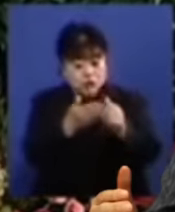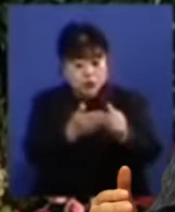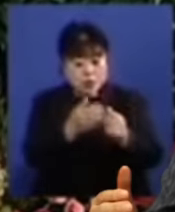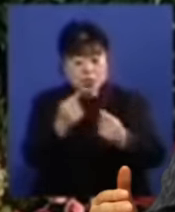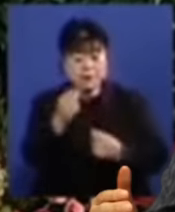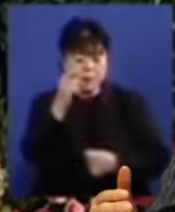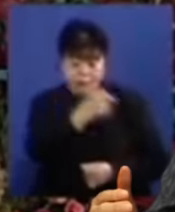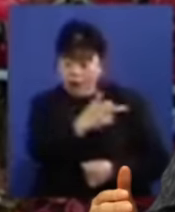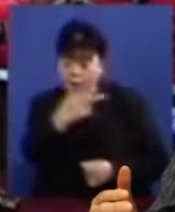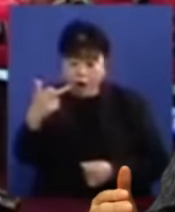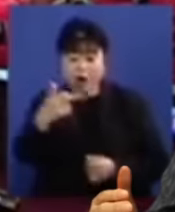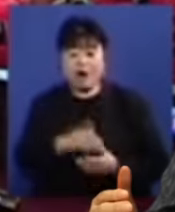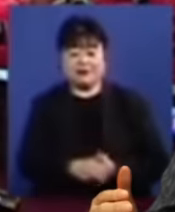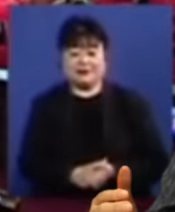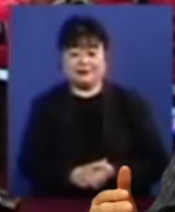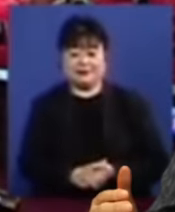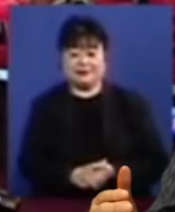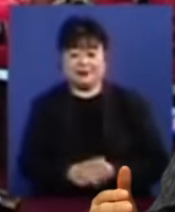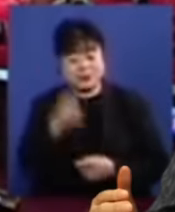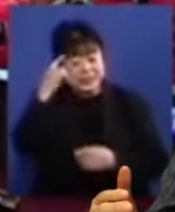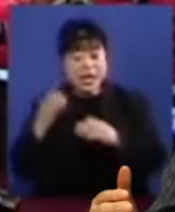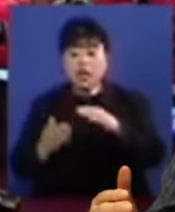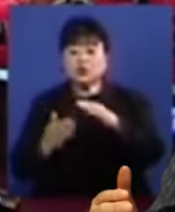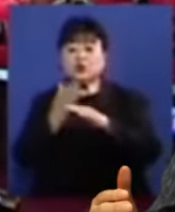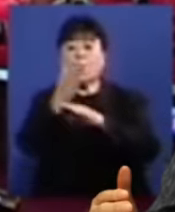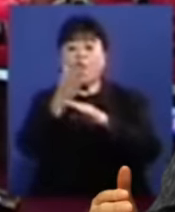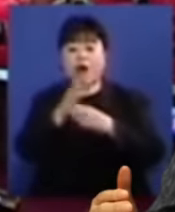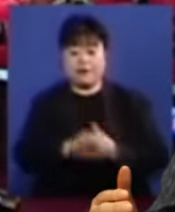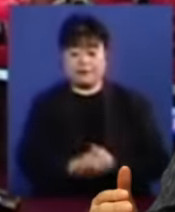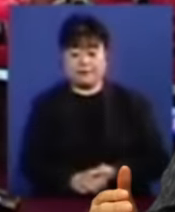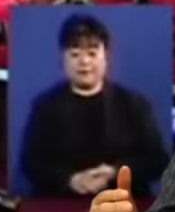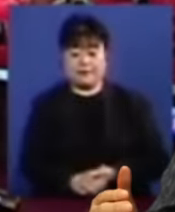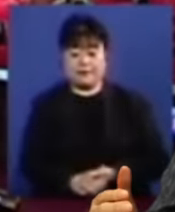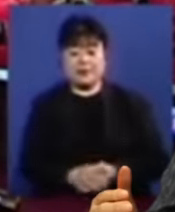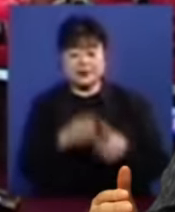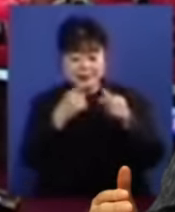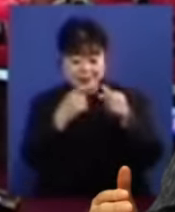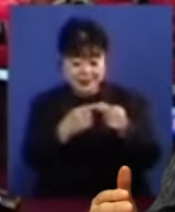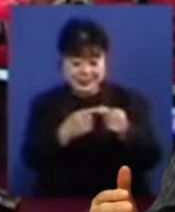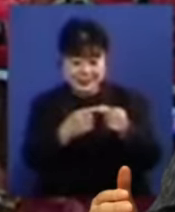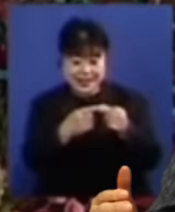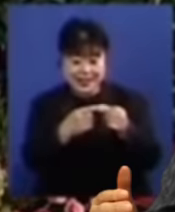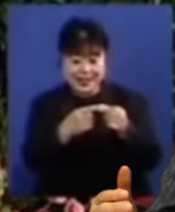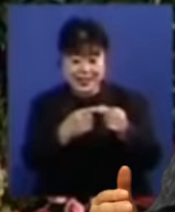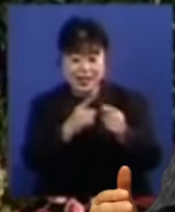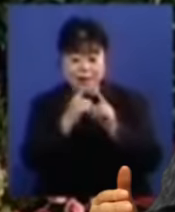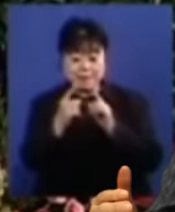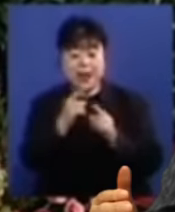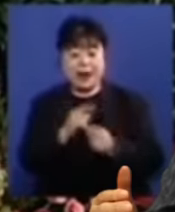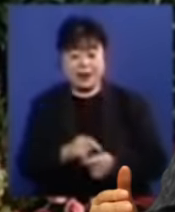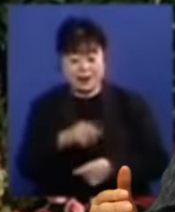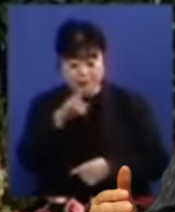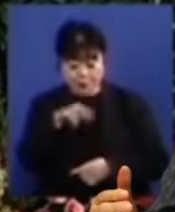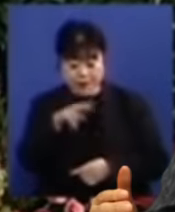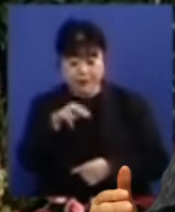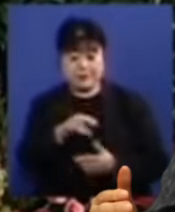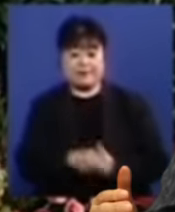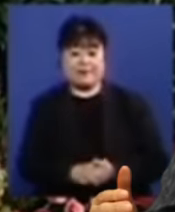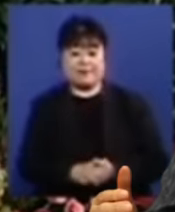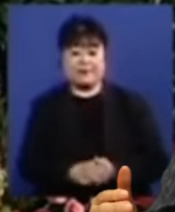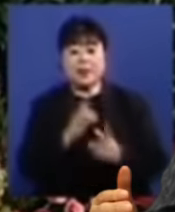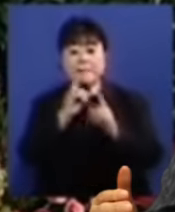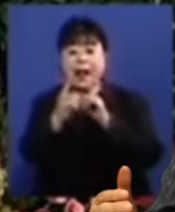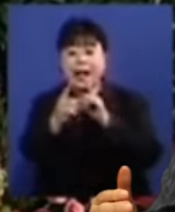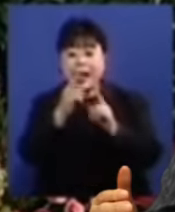힘은 우리의 상상을 초월하는 것입니다. 첫째로 우리 오늘 말의 기능을 한번 알아보십시다.